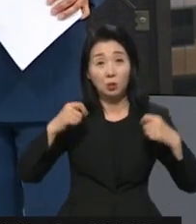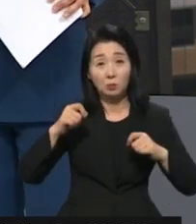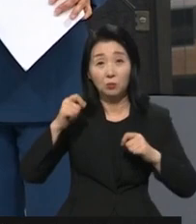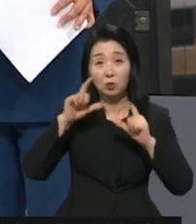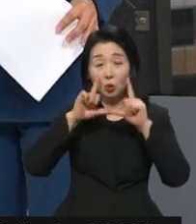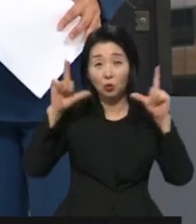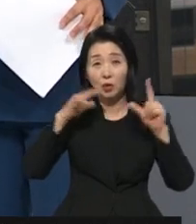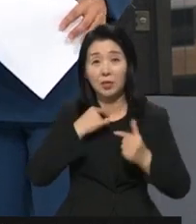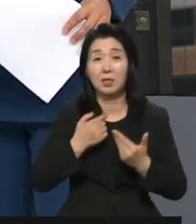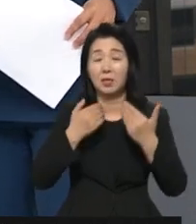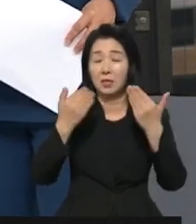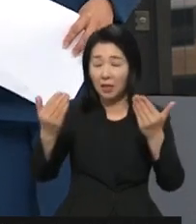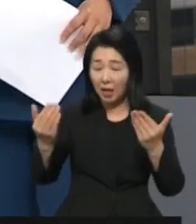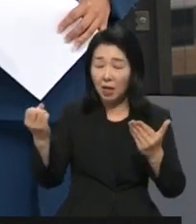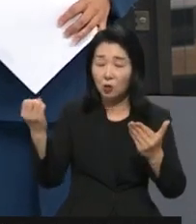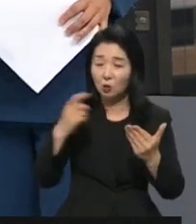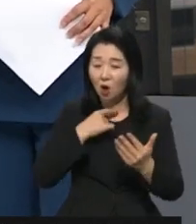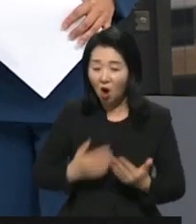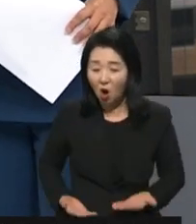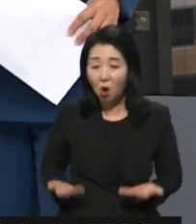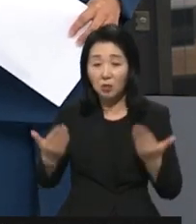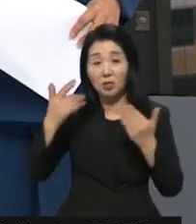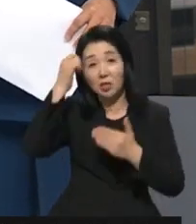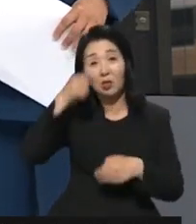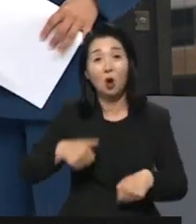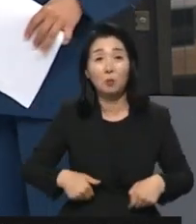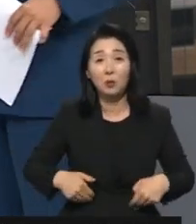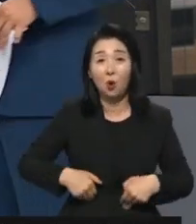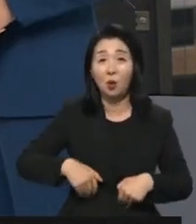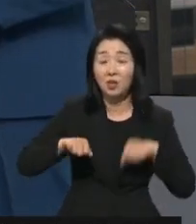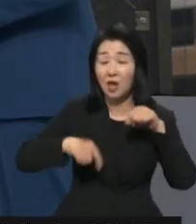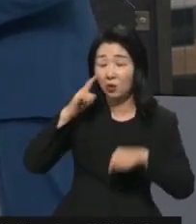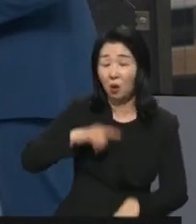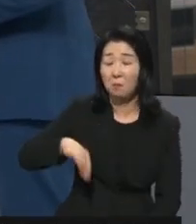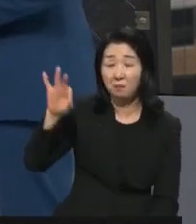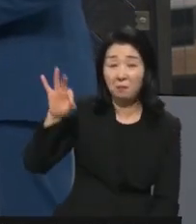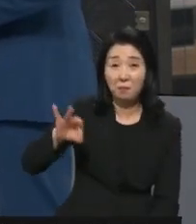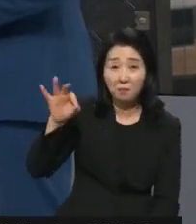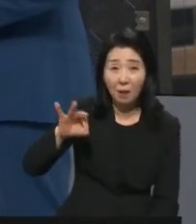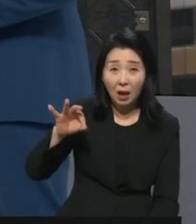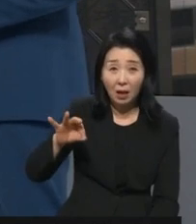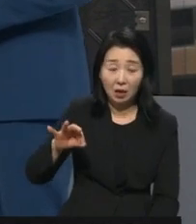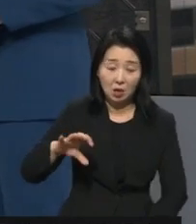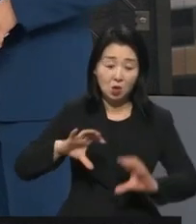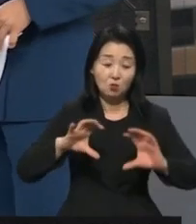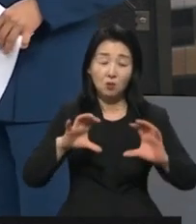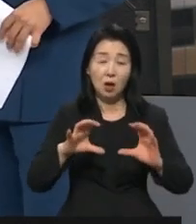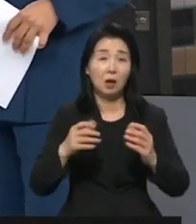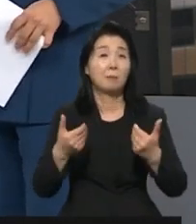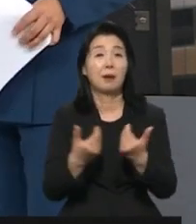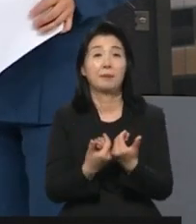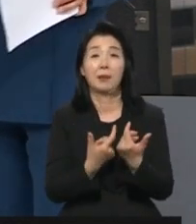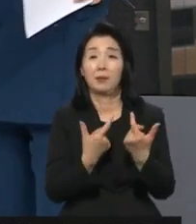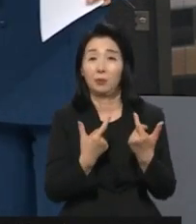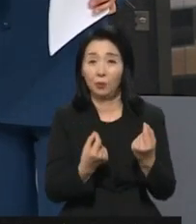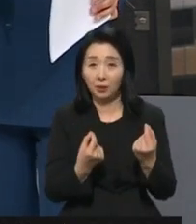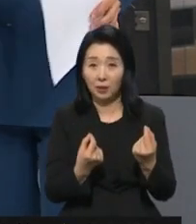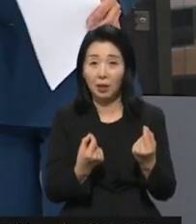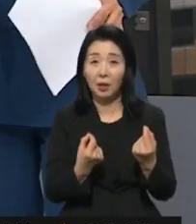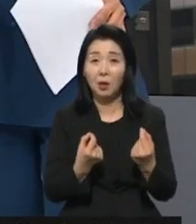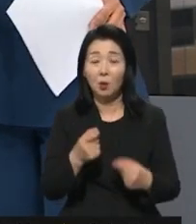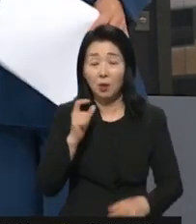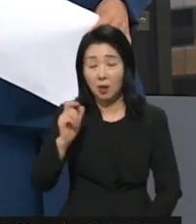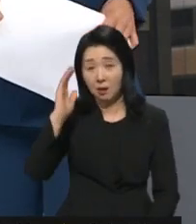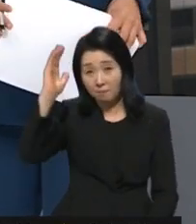헌신을 기억하자라면서 이걸 폄훼하는 건 반국가 행위라고 말을 했습니다. 이런